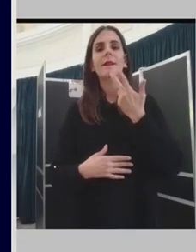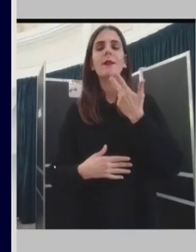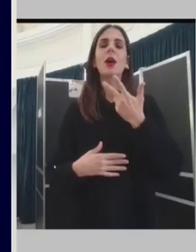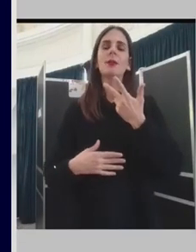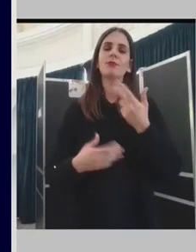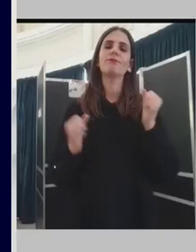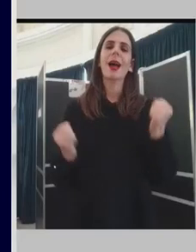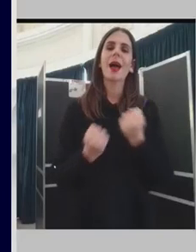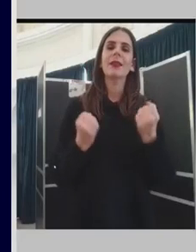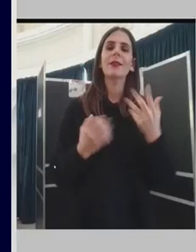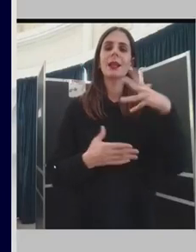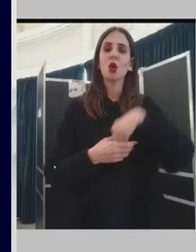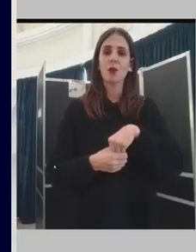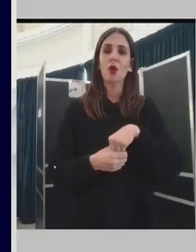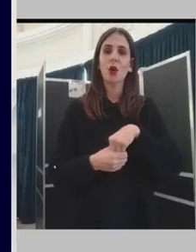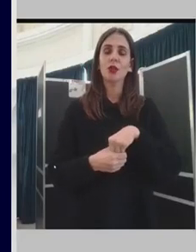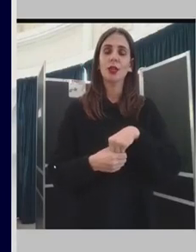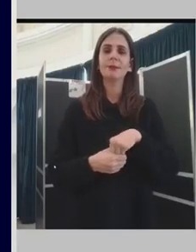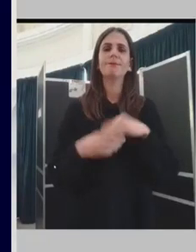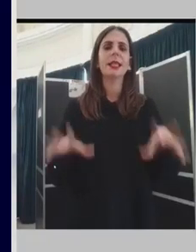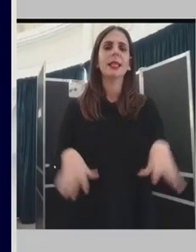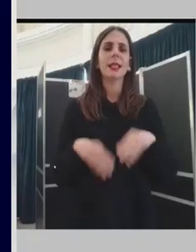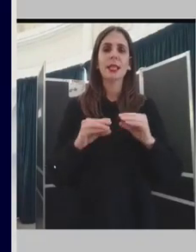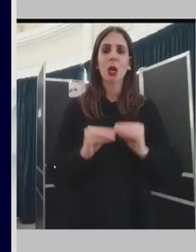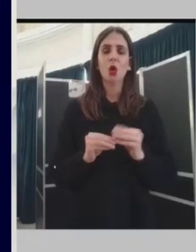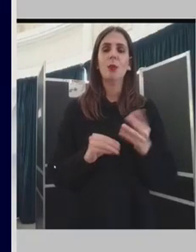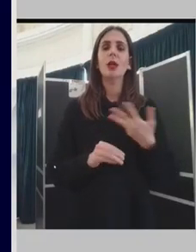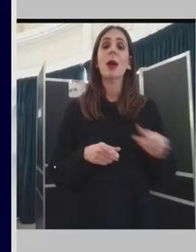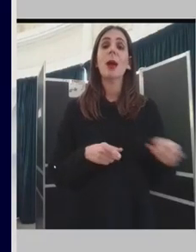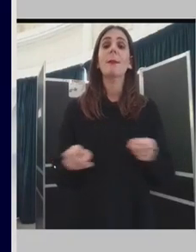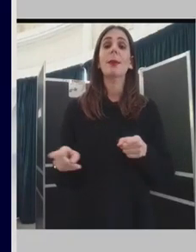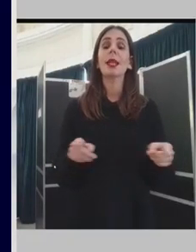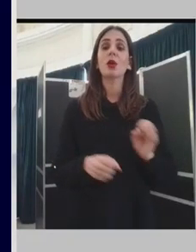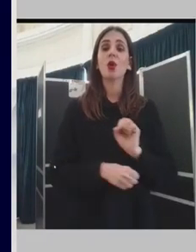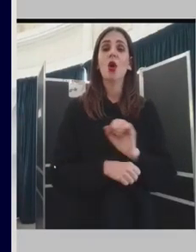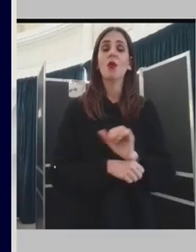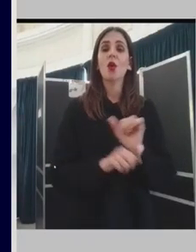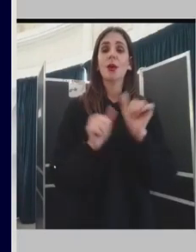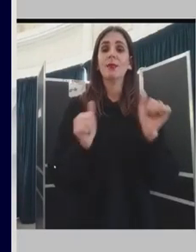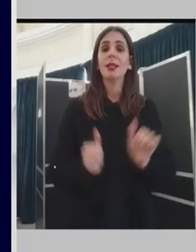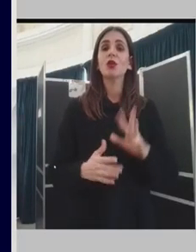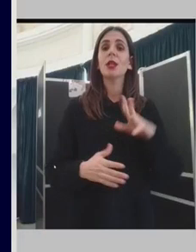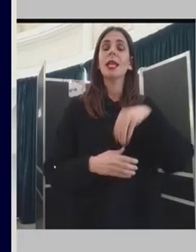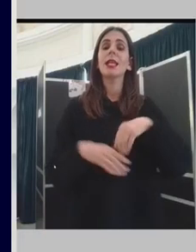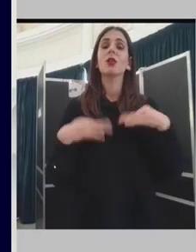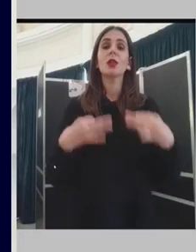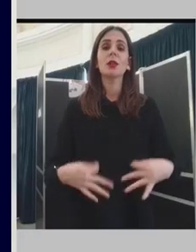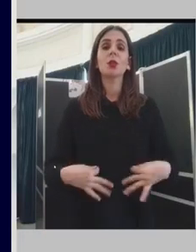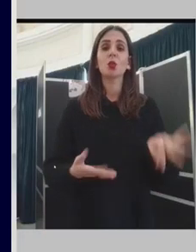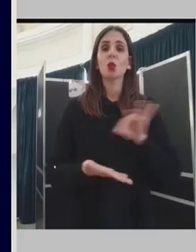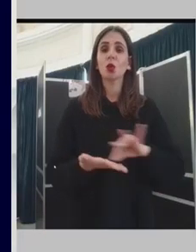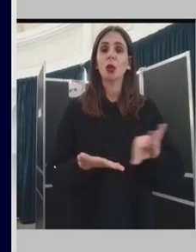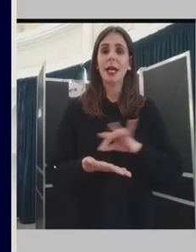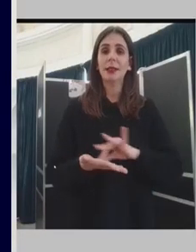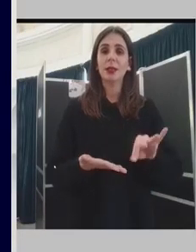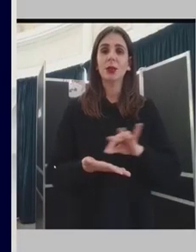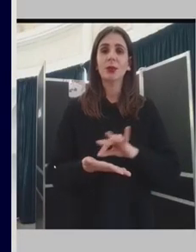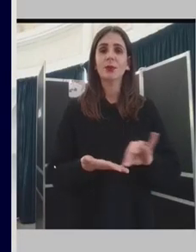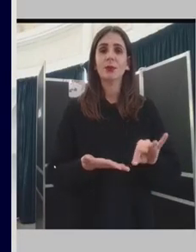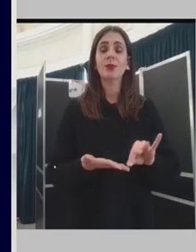attività, che comincia con un periodo di formazione all'interno dell'istituto scolastico con un corso di